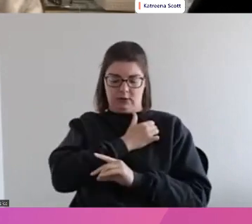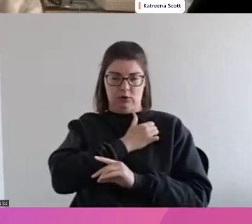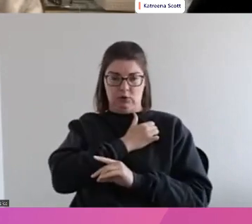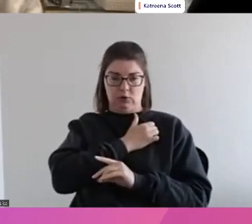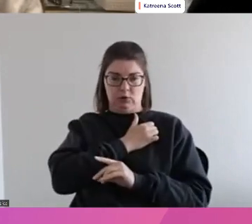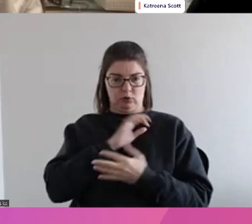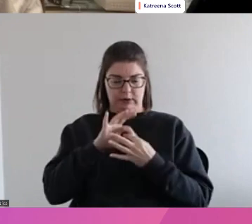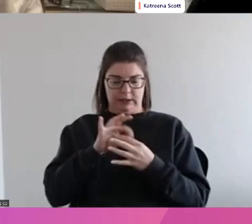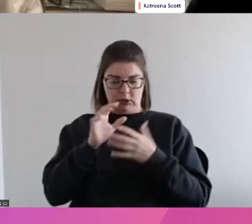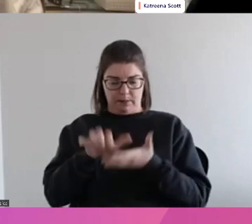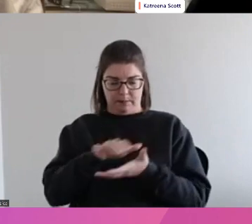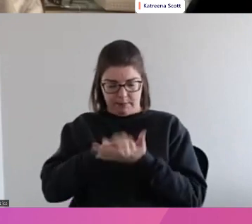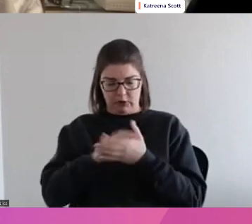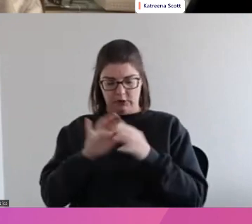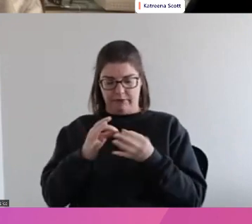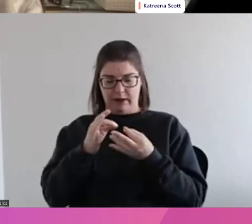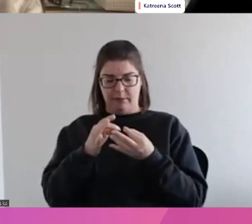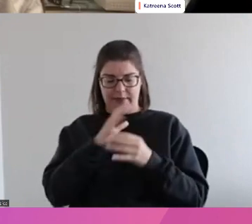mentionné